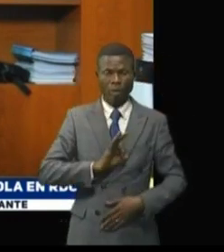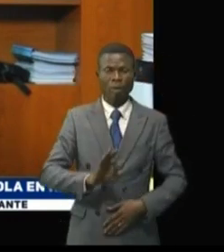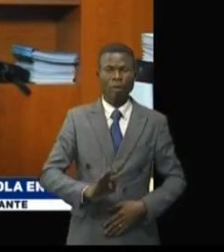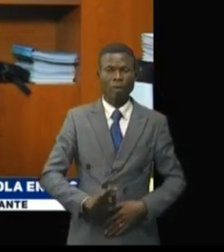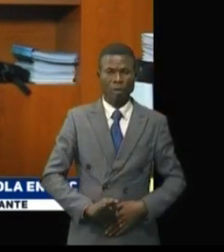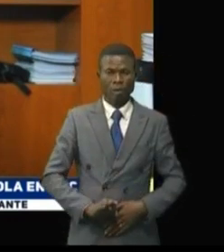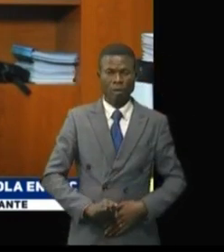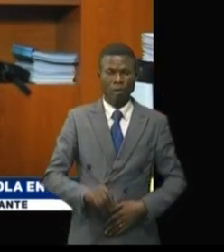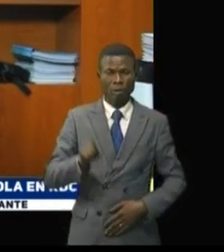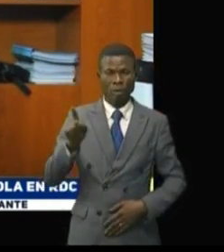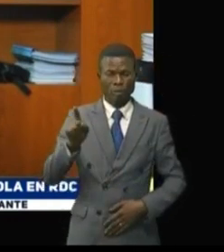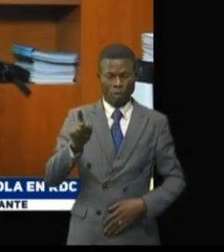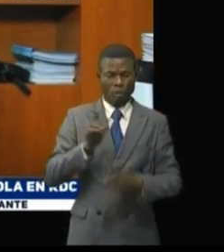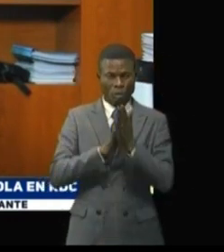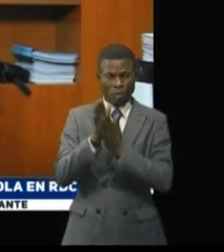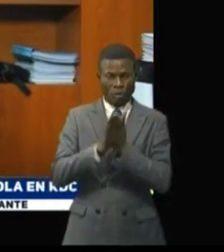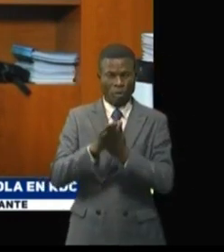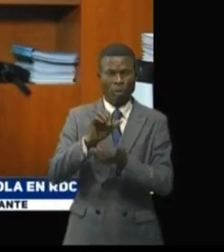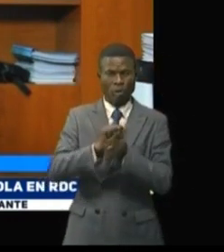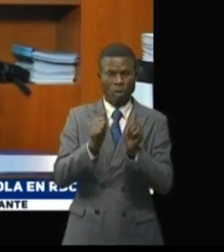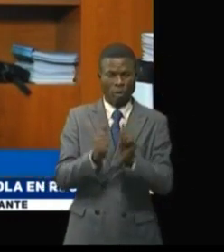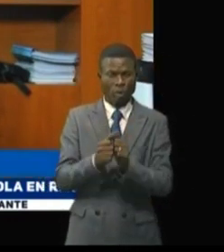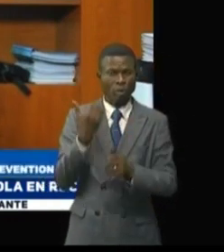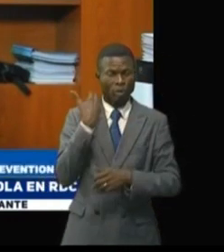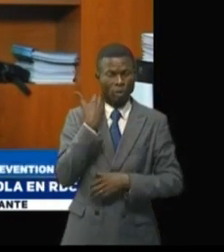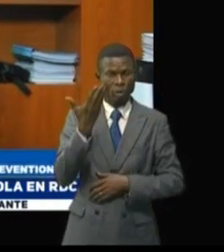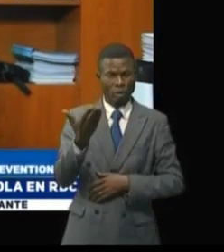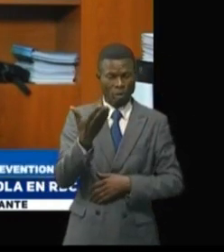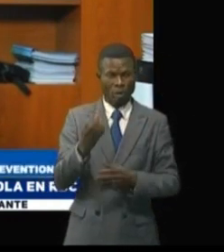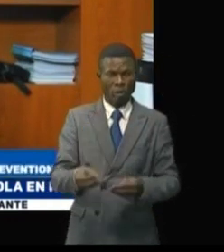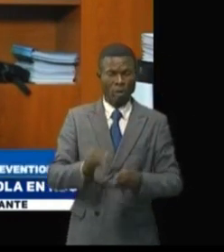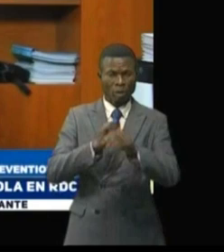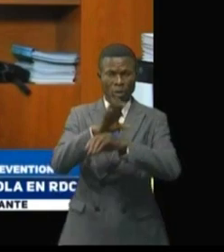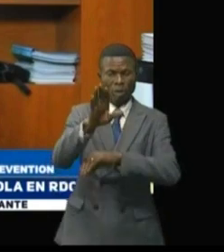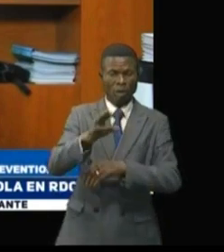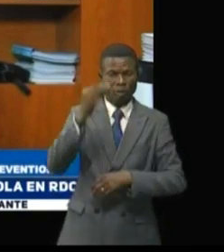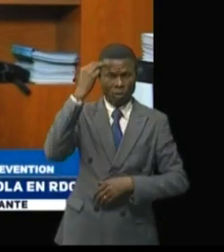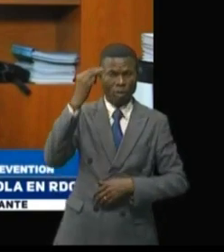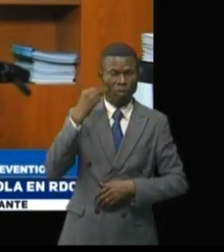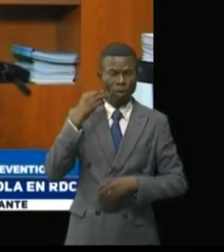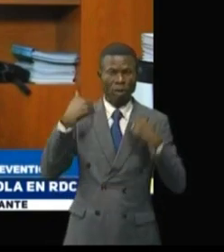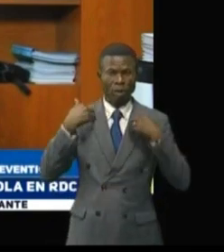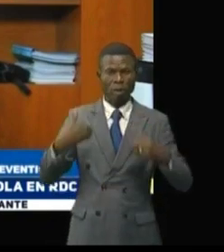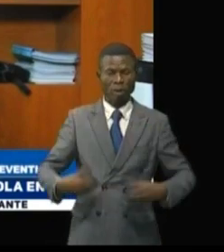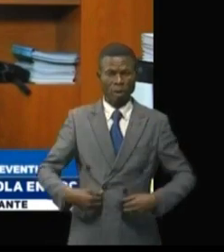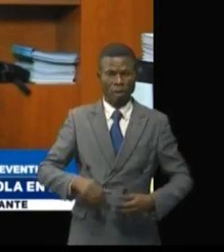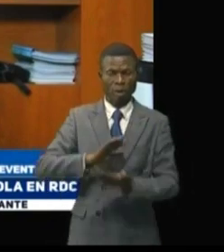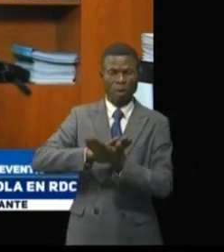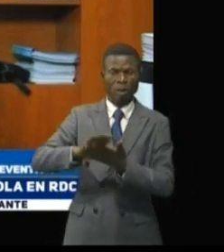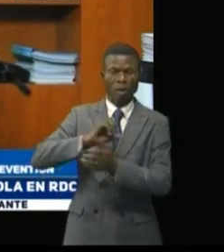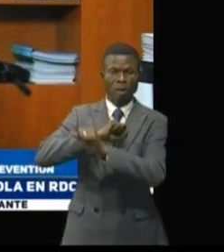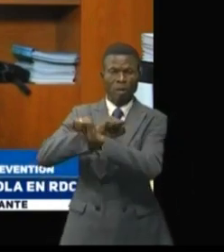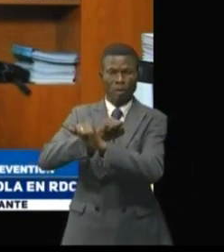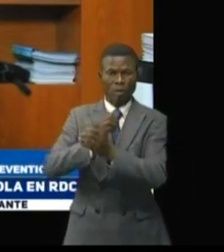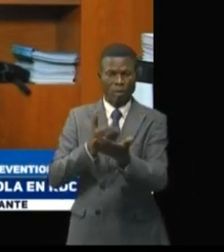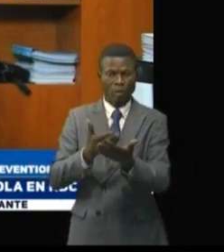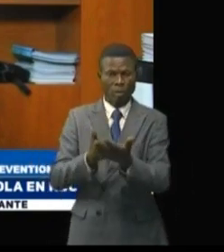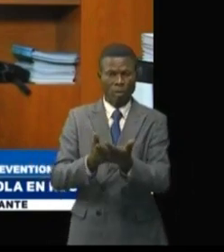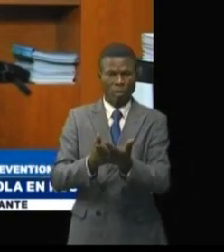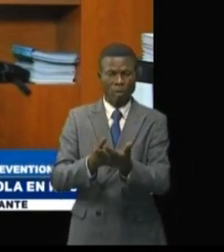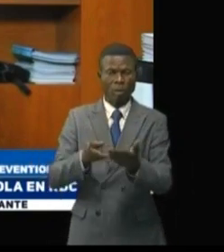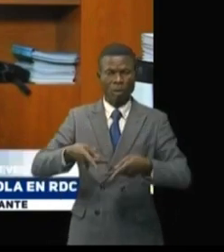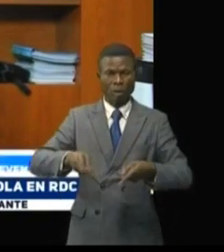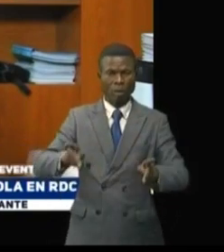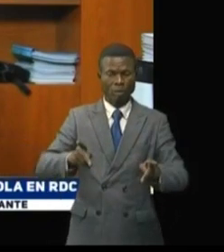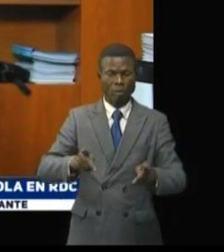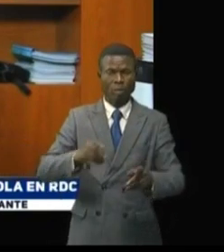Excellence Félix-Antoine Tshisekedi Tshilombo, qui a chargé le ministre de la Santé publique, Hygiène et Prévention, à travers la Direction générale de lutte